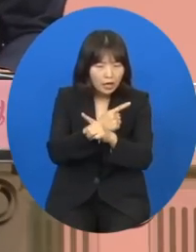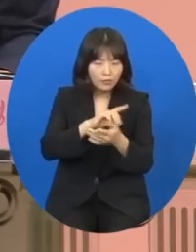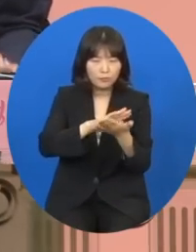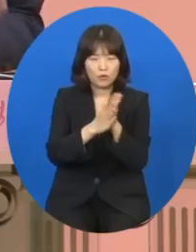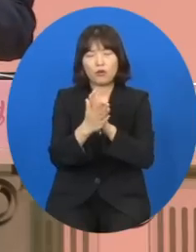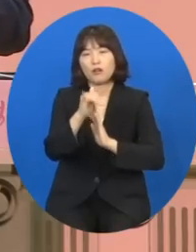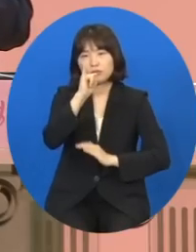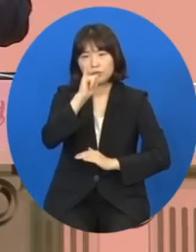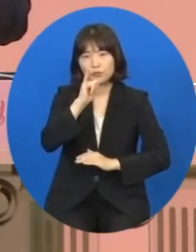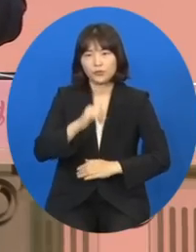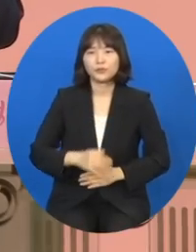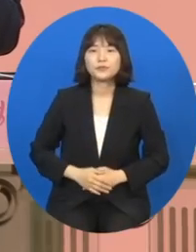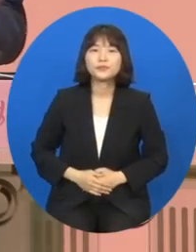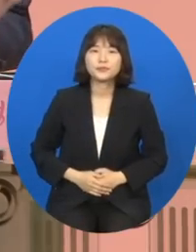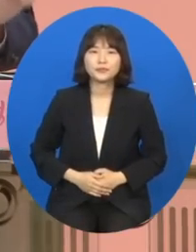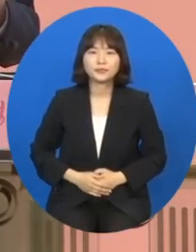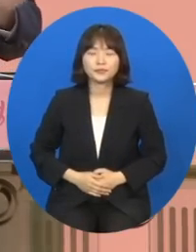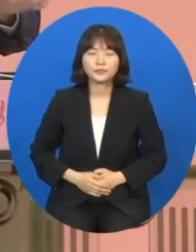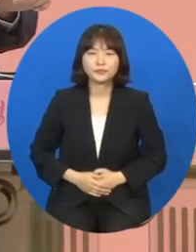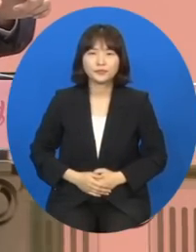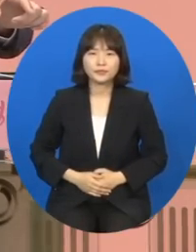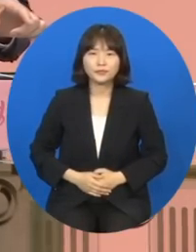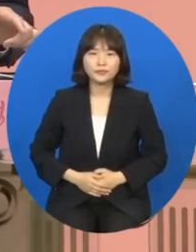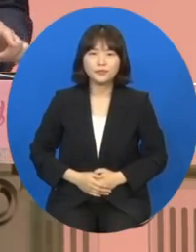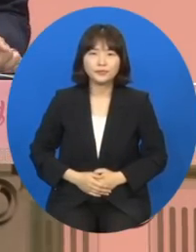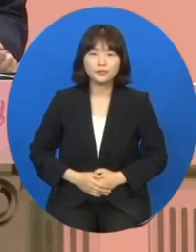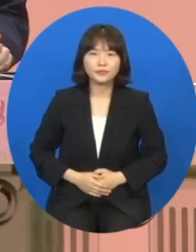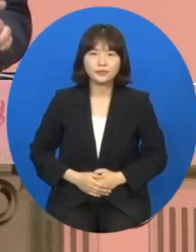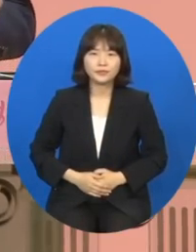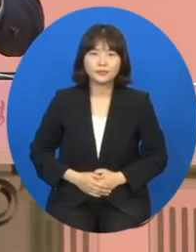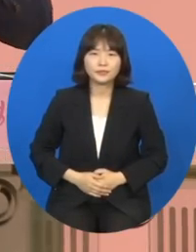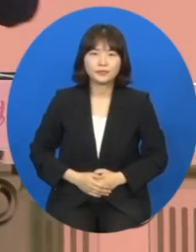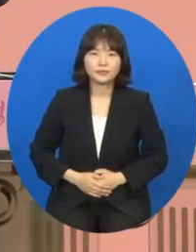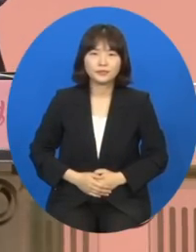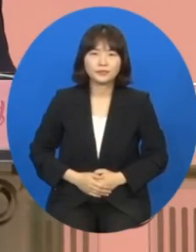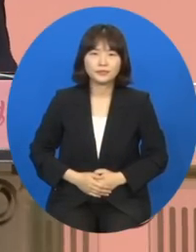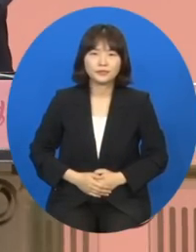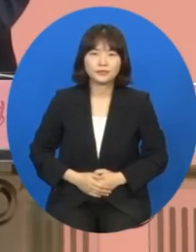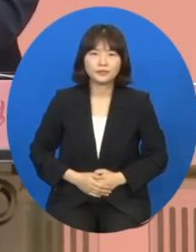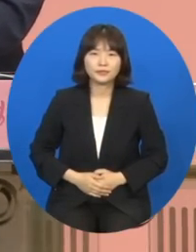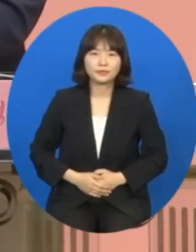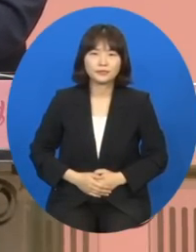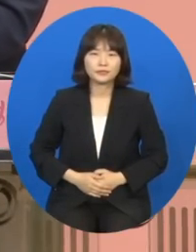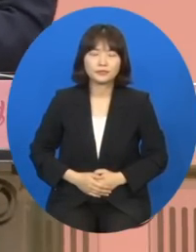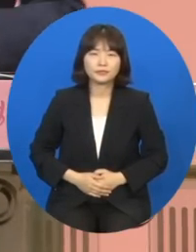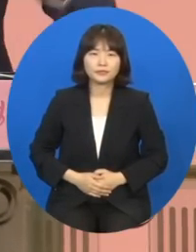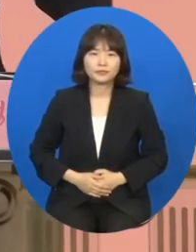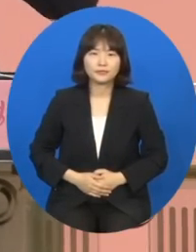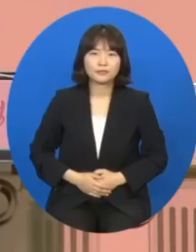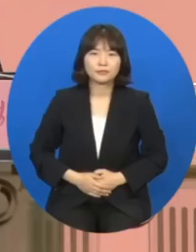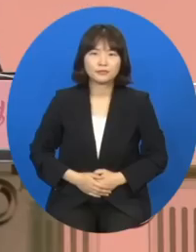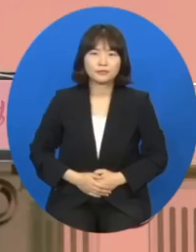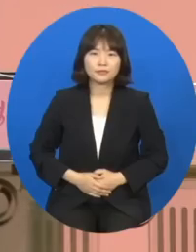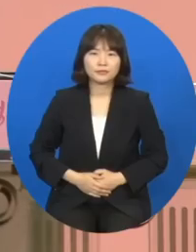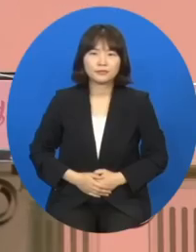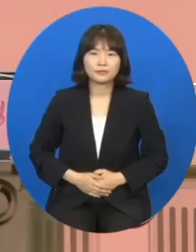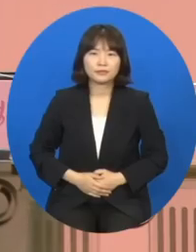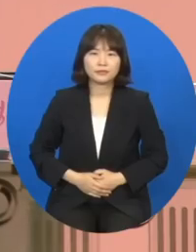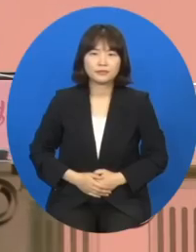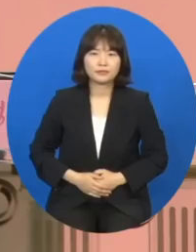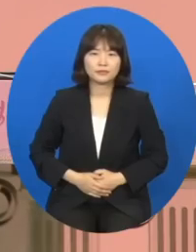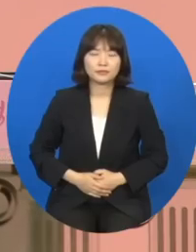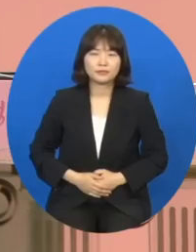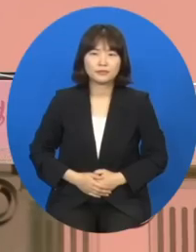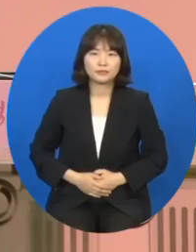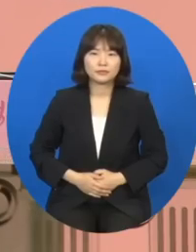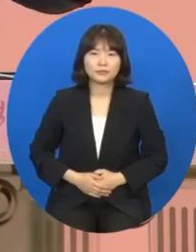되었습니다 그것을 우리 앞으로 macan 에어 페니 7 법 흐 위치스 가우스 4s 고용해 짜면 c 플레이트가